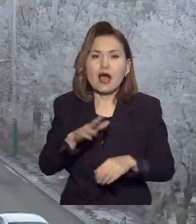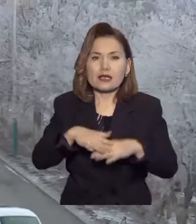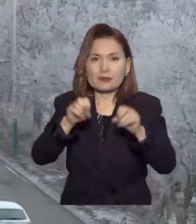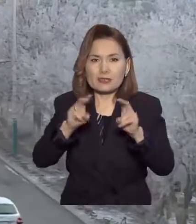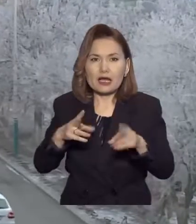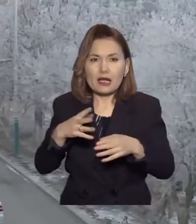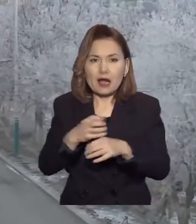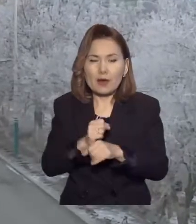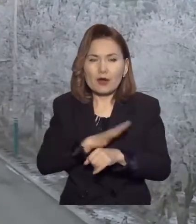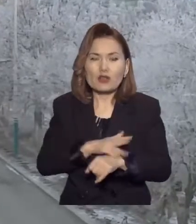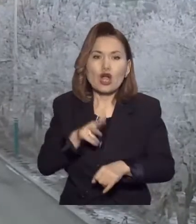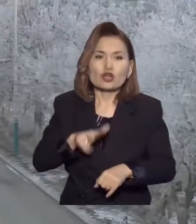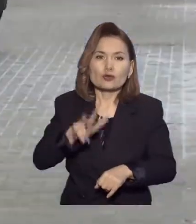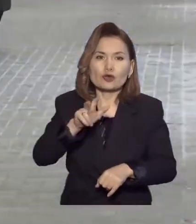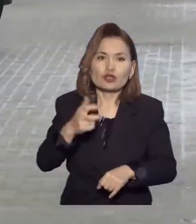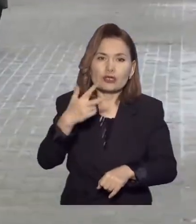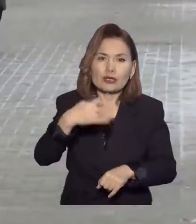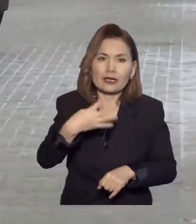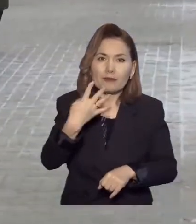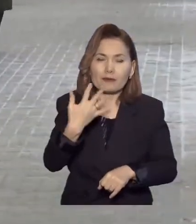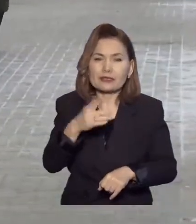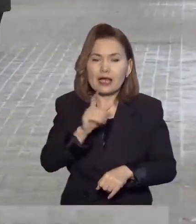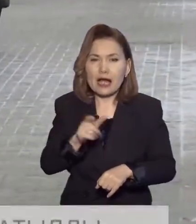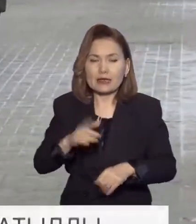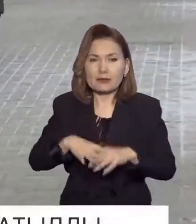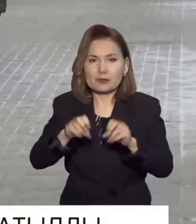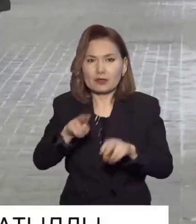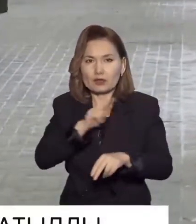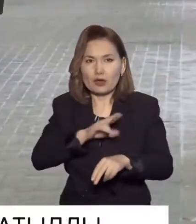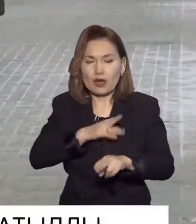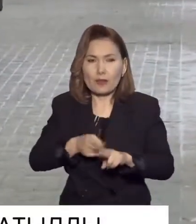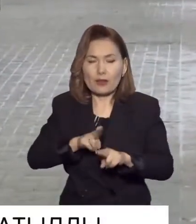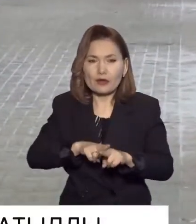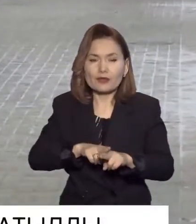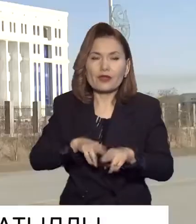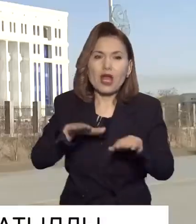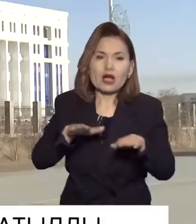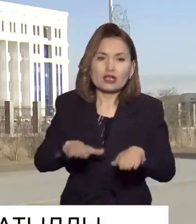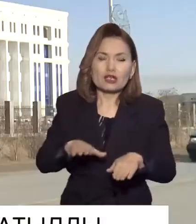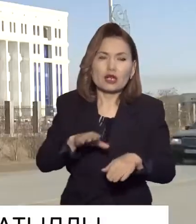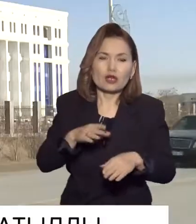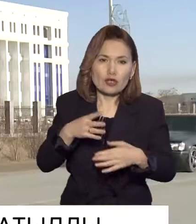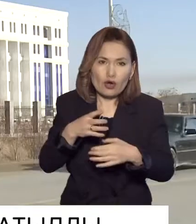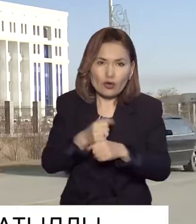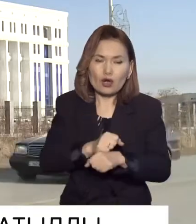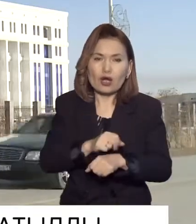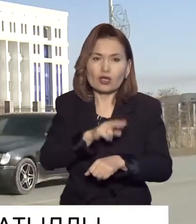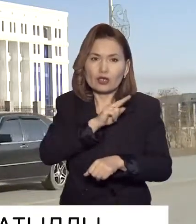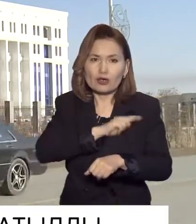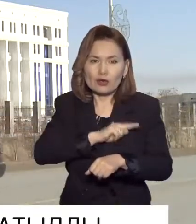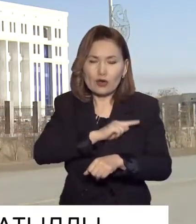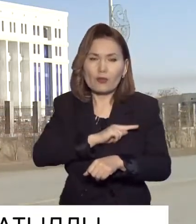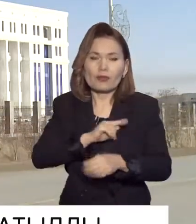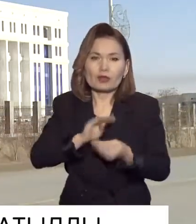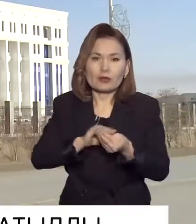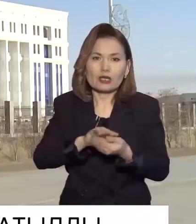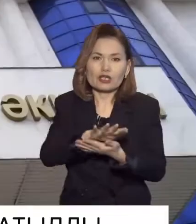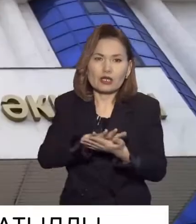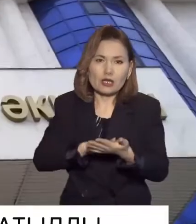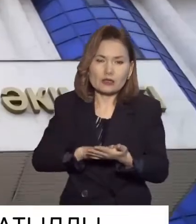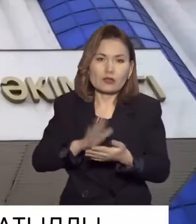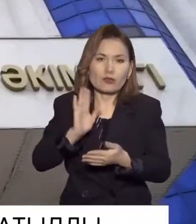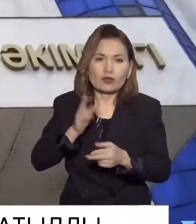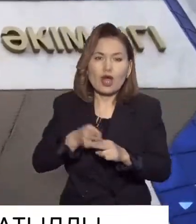мекемелерде 3345 адам еңбек етеді. Жыл аяғына дейін штаттағы орындар қайта сүзгіден өтіп қысқарту әлі де жалғасуы